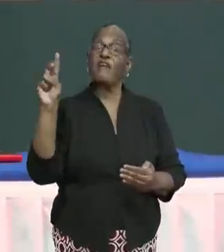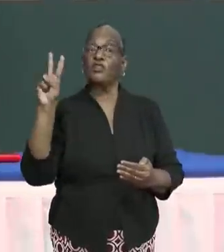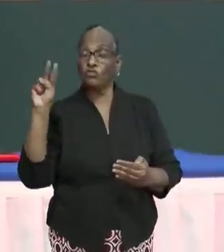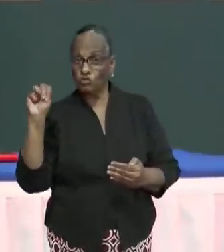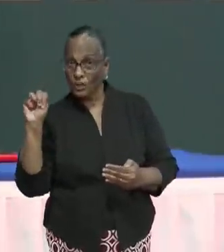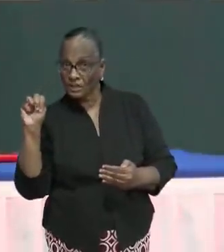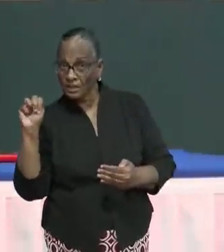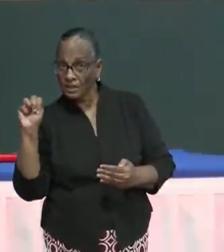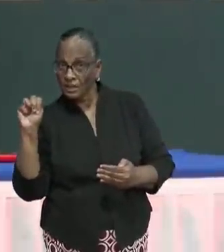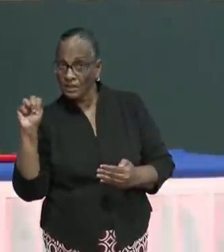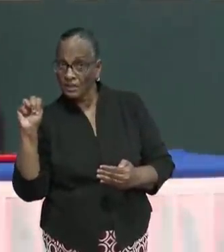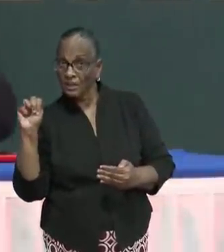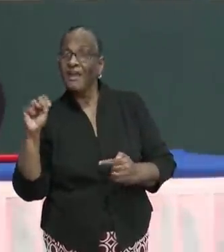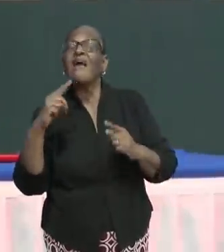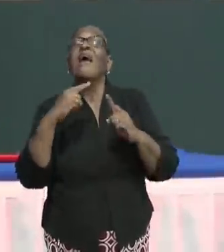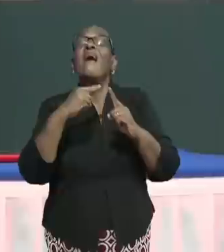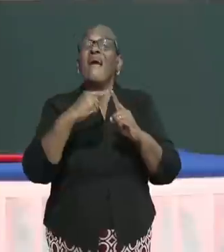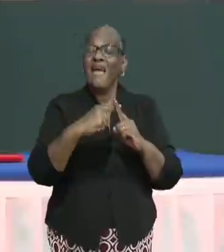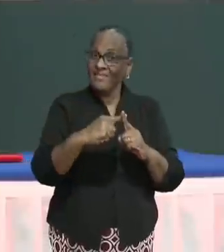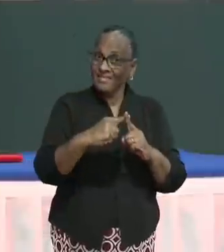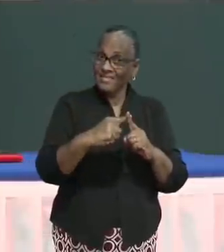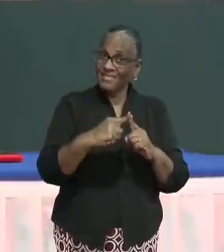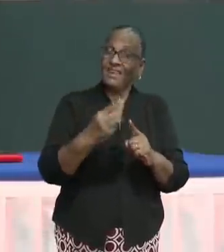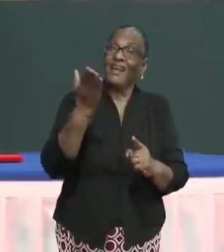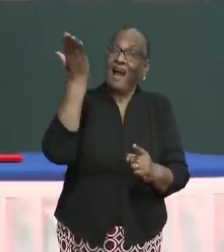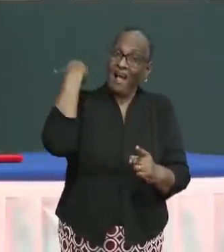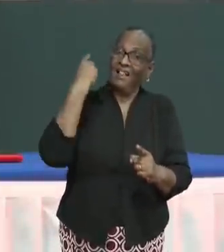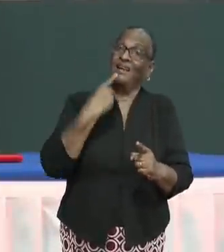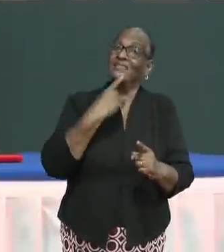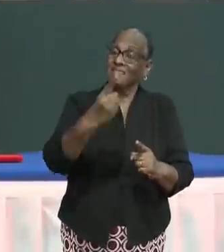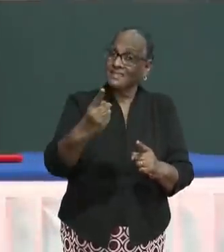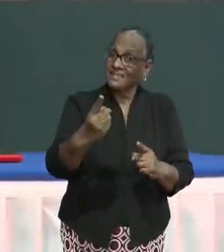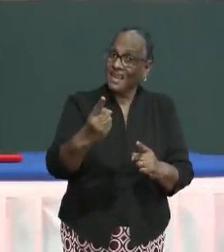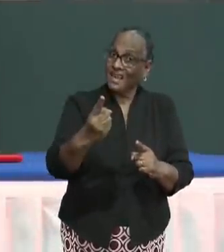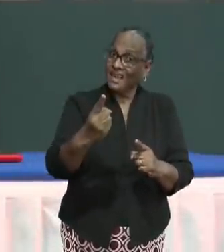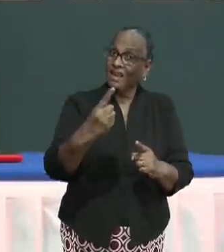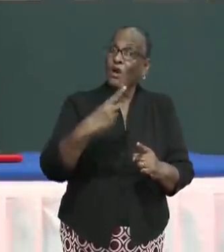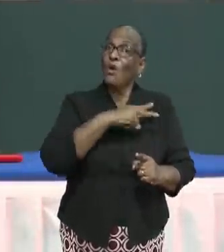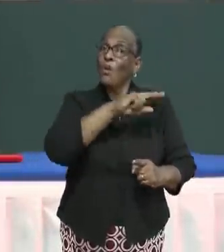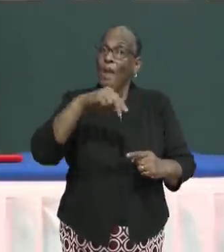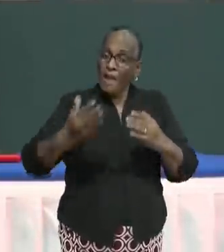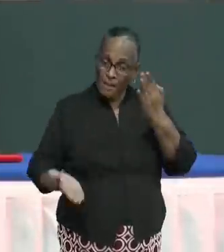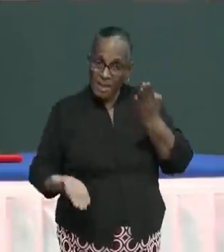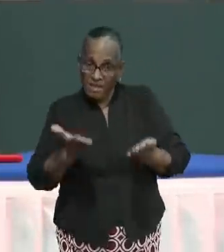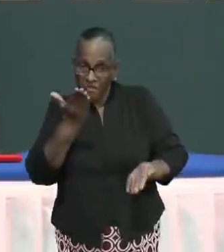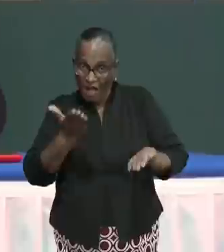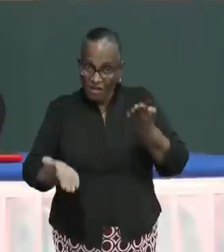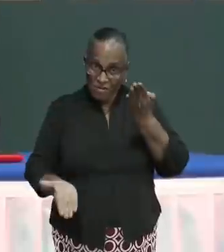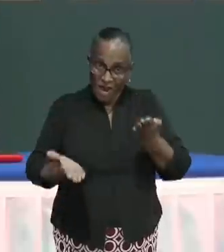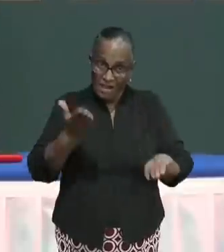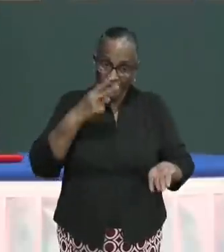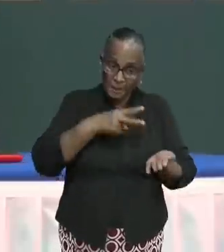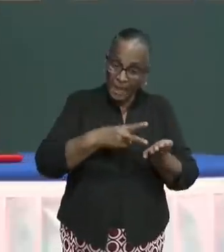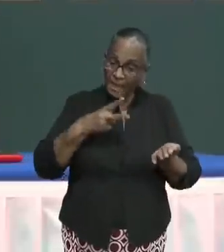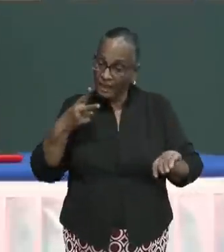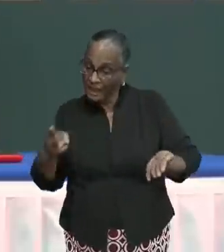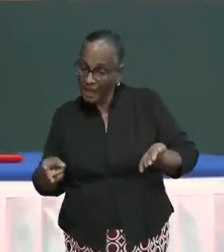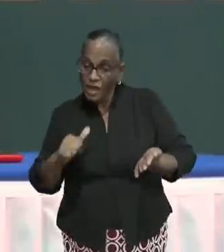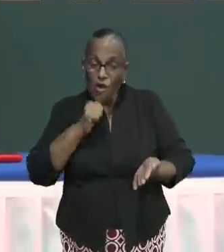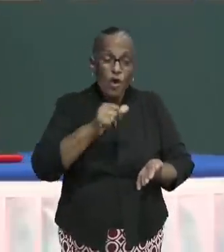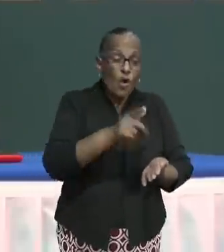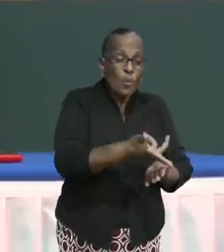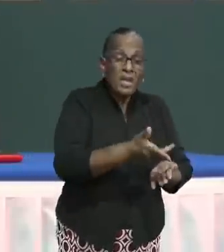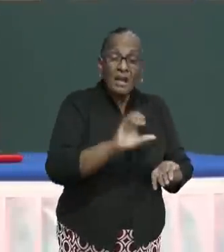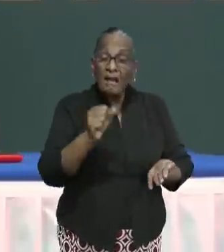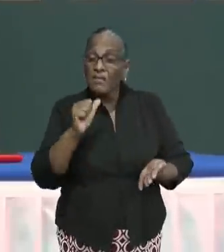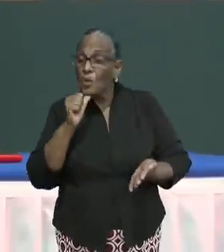ba en leg me best tak eerder u doen evaluatie voor loko of u kan komen in aanmerking